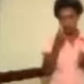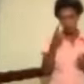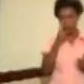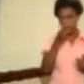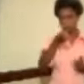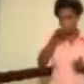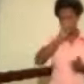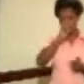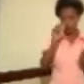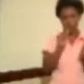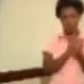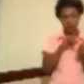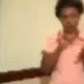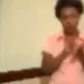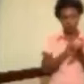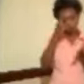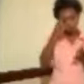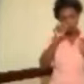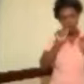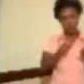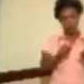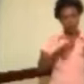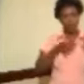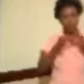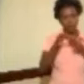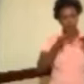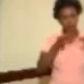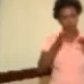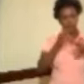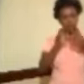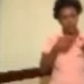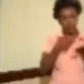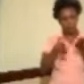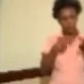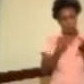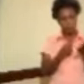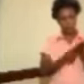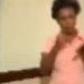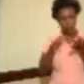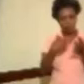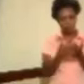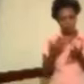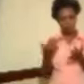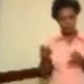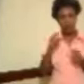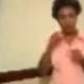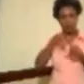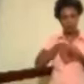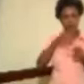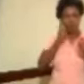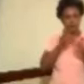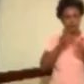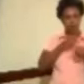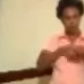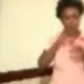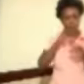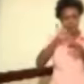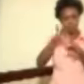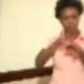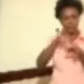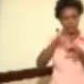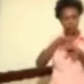que il y a des questions plus privées qui étaient passées, mais que dans deuxième tour, eh bien ça pas fait, nous pas arrêter strictement